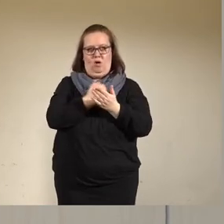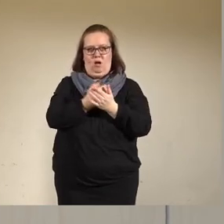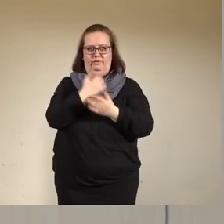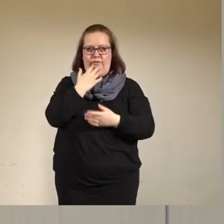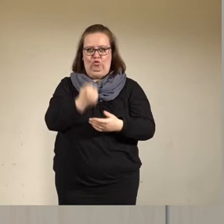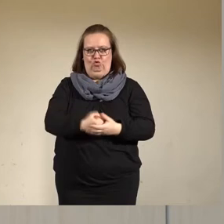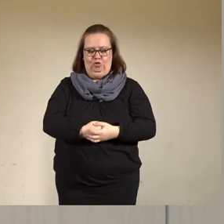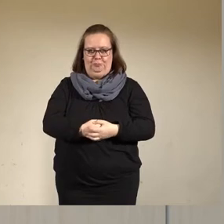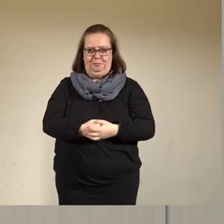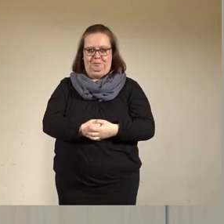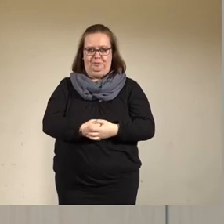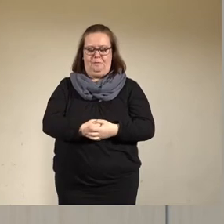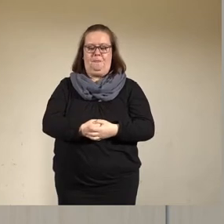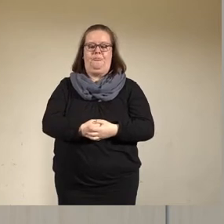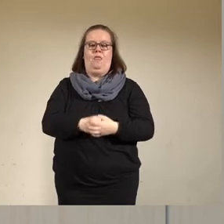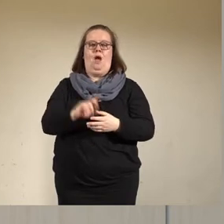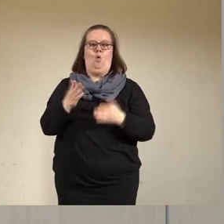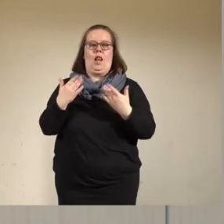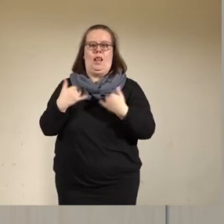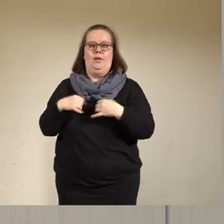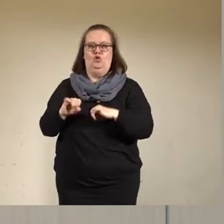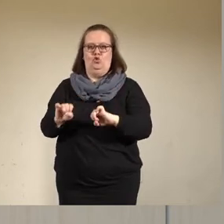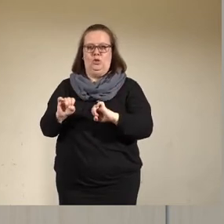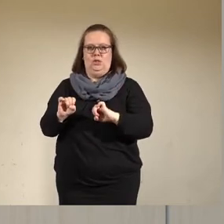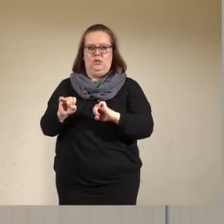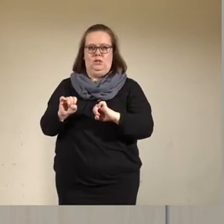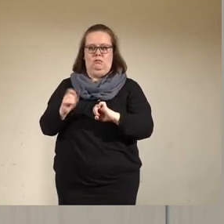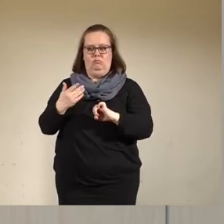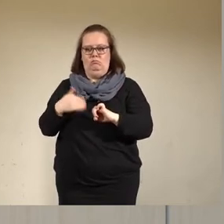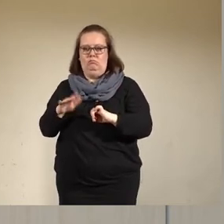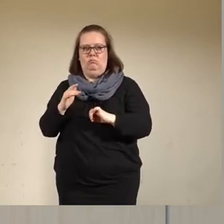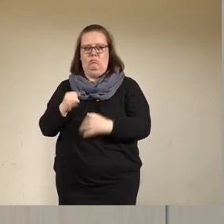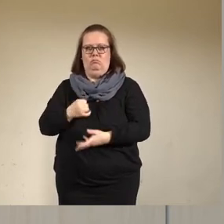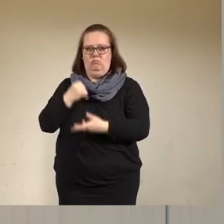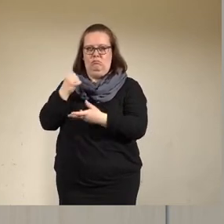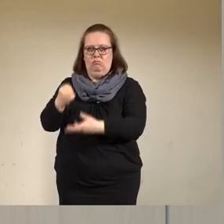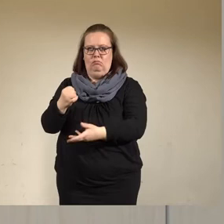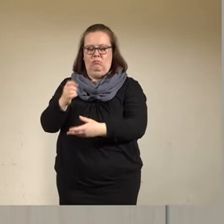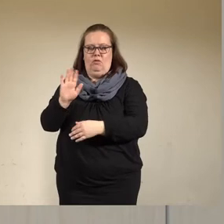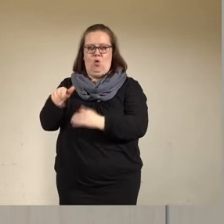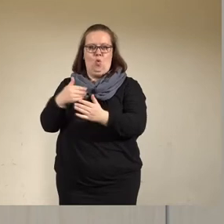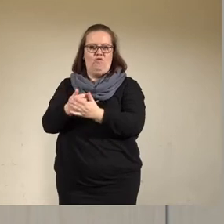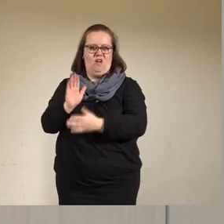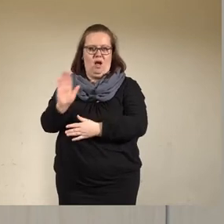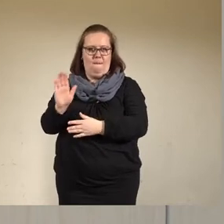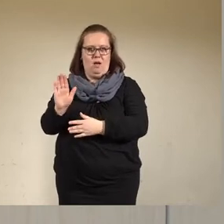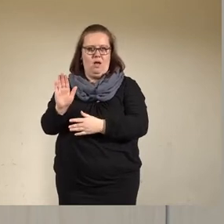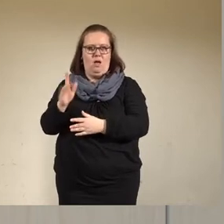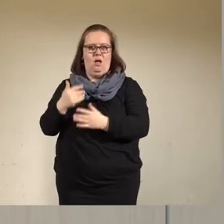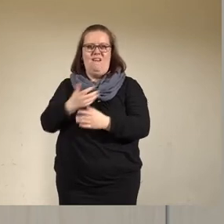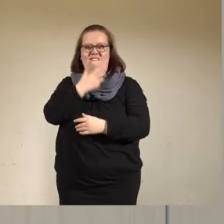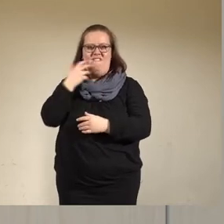werden können. Wir geben dem Klimaschutzstab wieder genügend Mittel und haben ihm die Aufgabe zugewiesen,